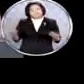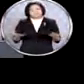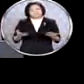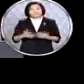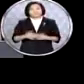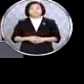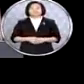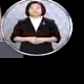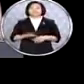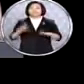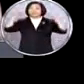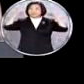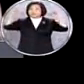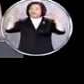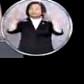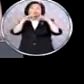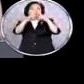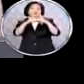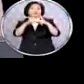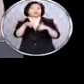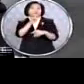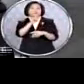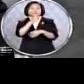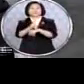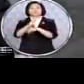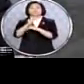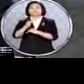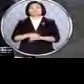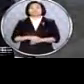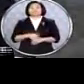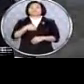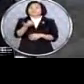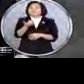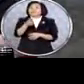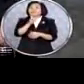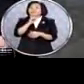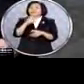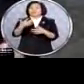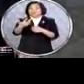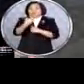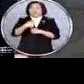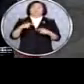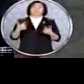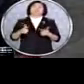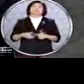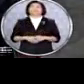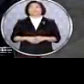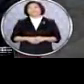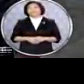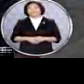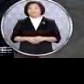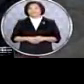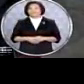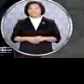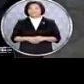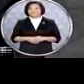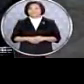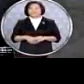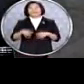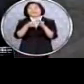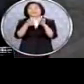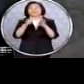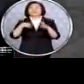请宋楚瑜先生回答，时间是2分钟。 刚刚这个问题好像不是问我的，但是呢